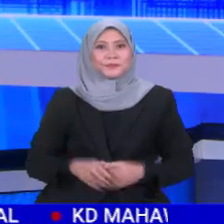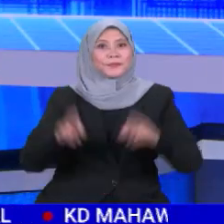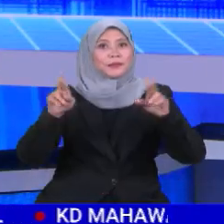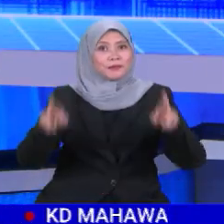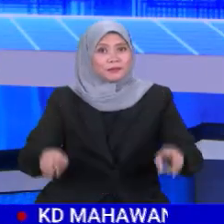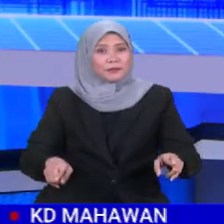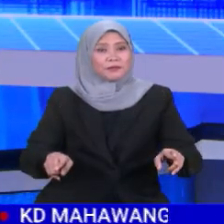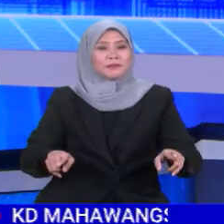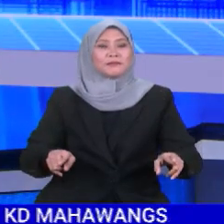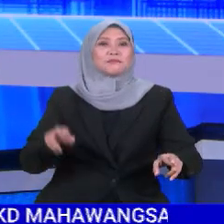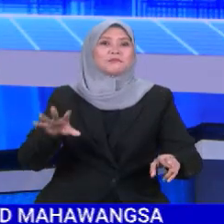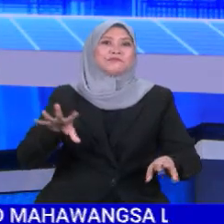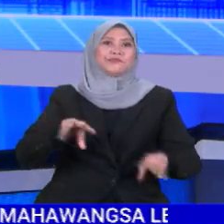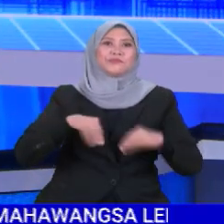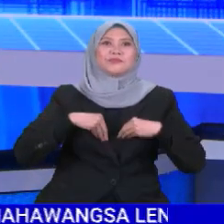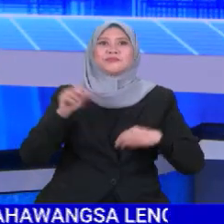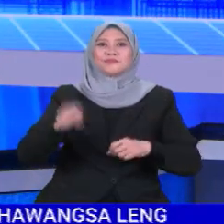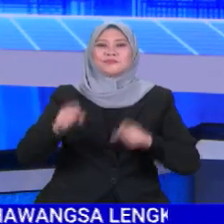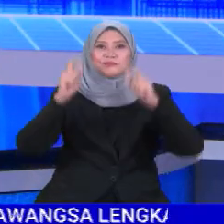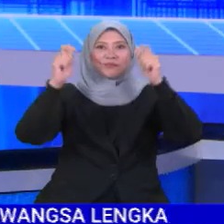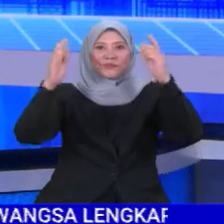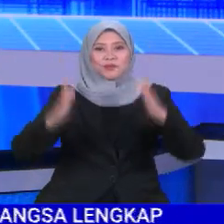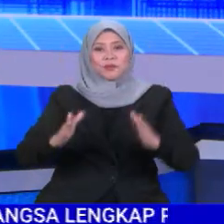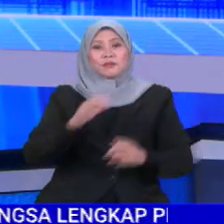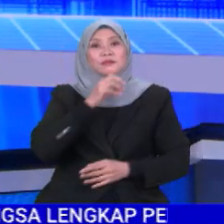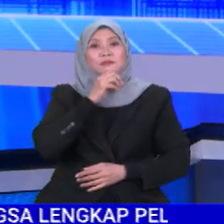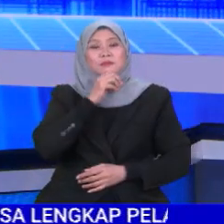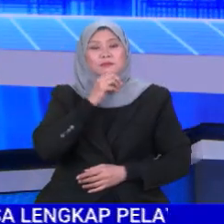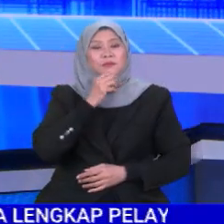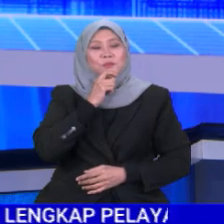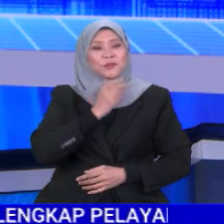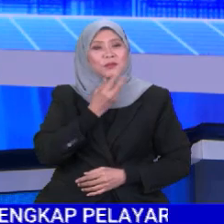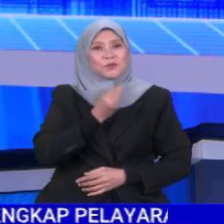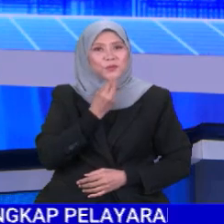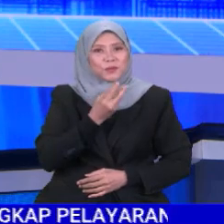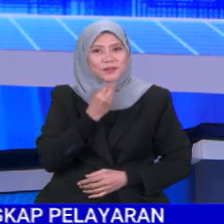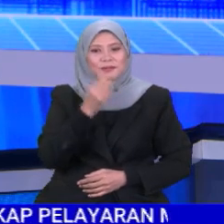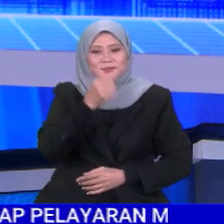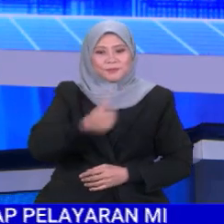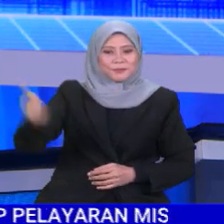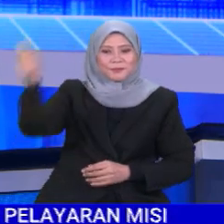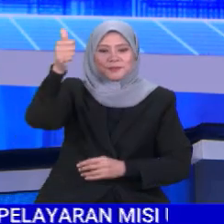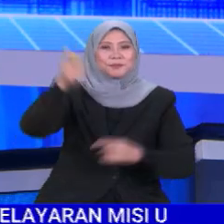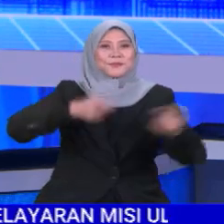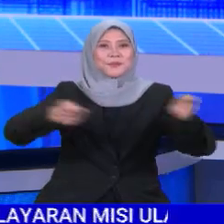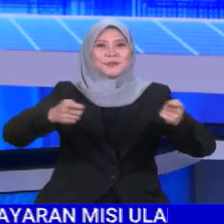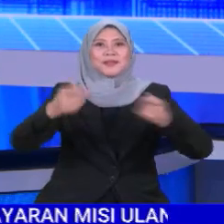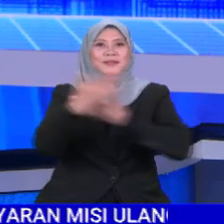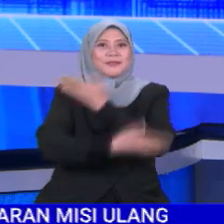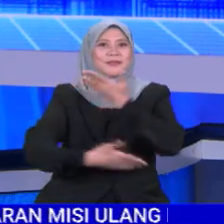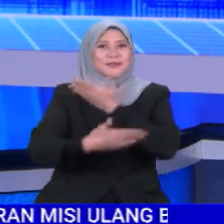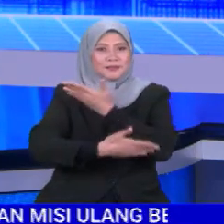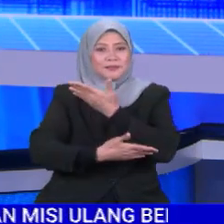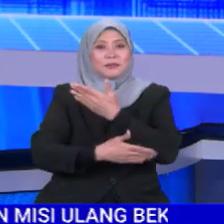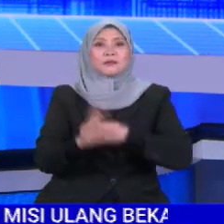Rakyat mengakui ketokohan Perdana Menteri Datuk Seri Anwar Ibrahim dalam menerajui pentadbiran negara.